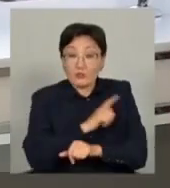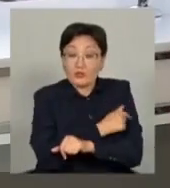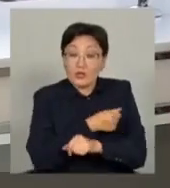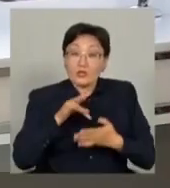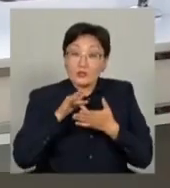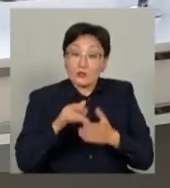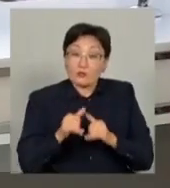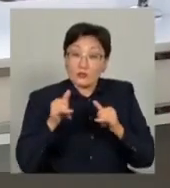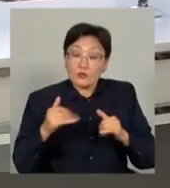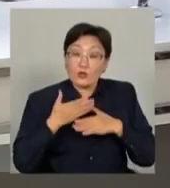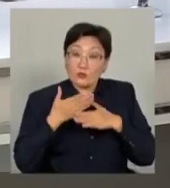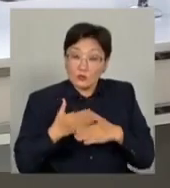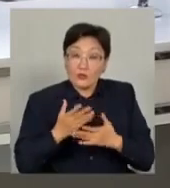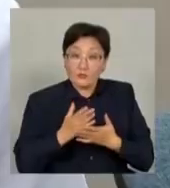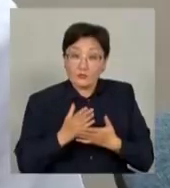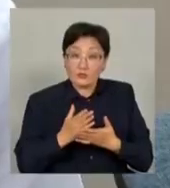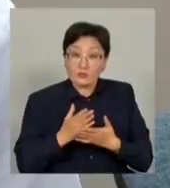туризмінің дамуына өз әсерін тигізуде.